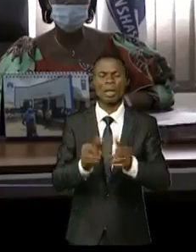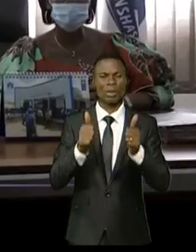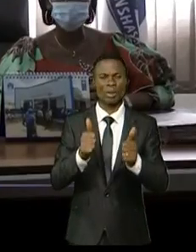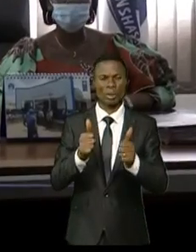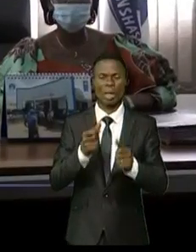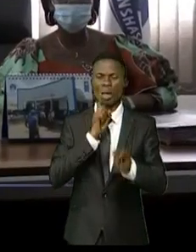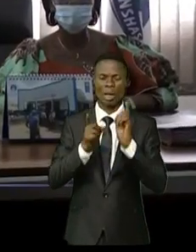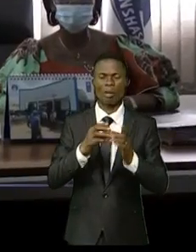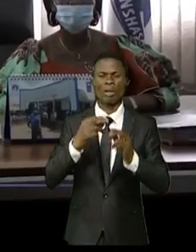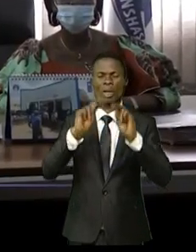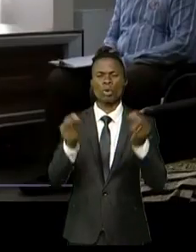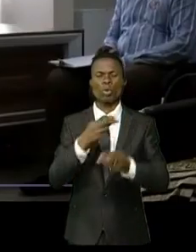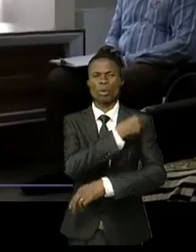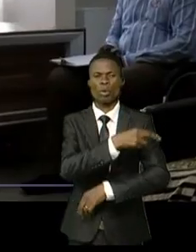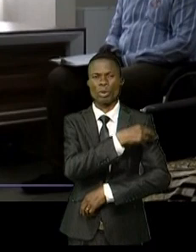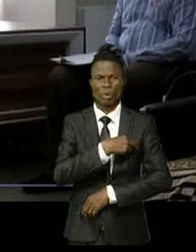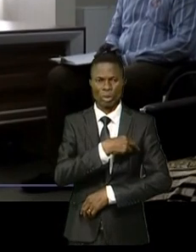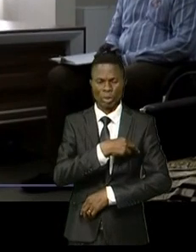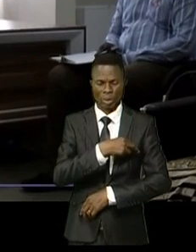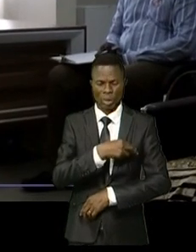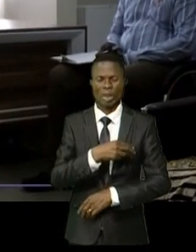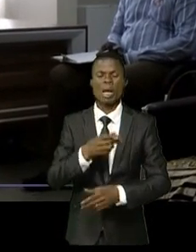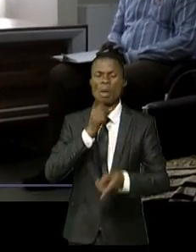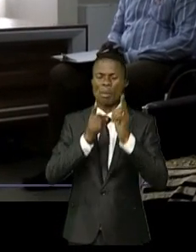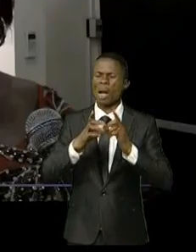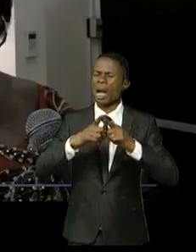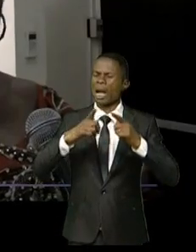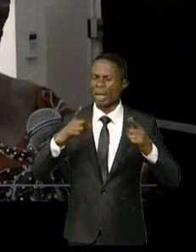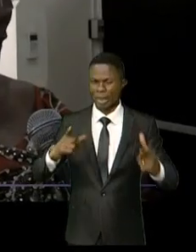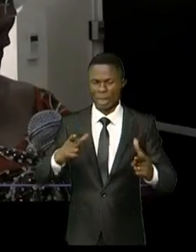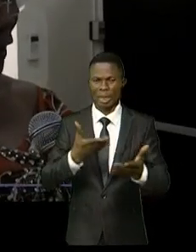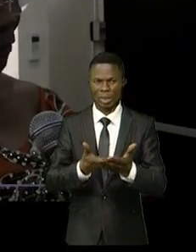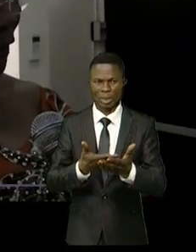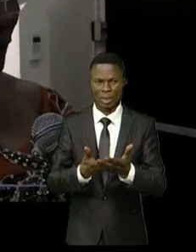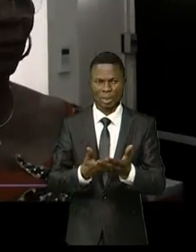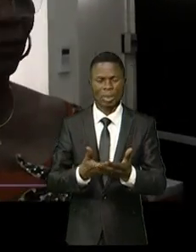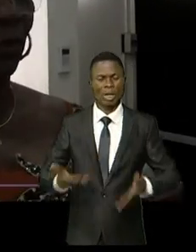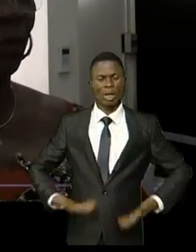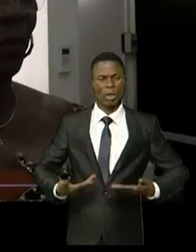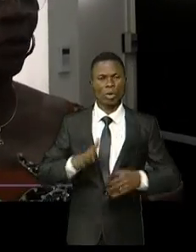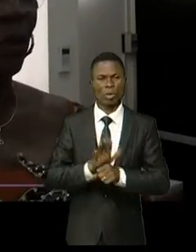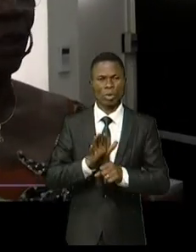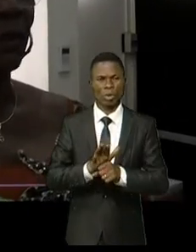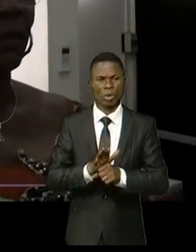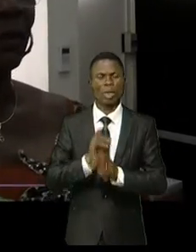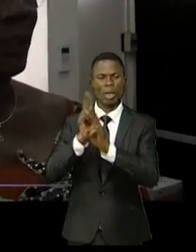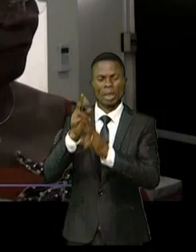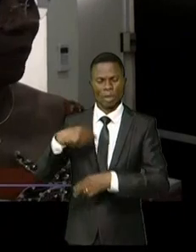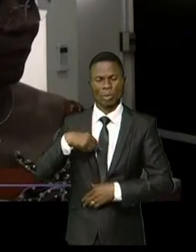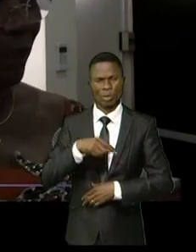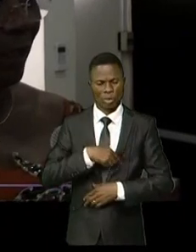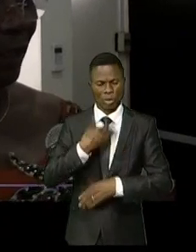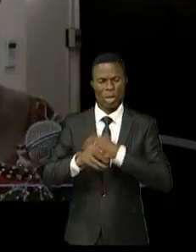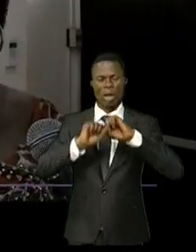entretient avec la Croix-Rouge, elle a émis le vœu d'élargir le champ de la collaboration. Je suis vraiment très ravie. Nous nous occupons des